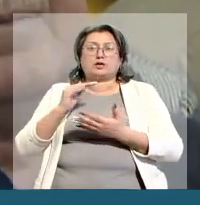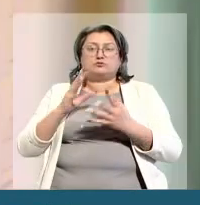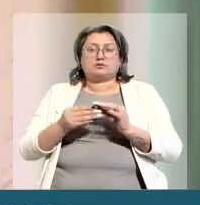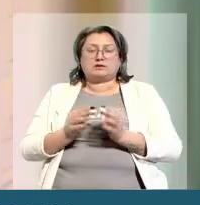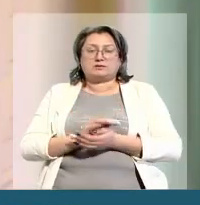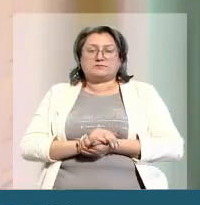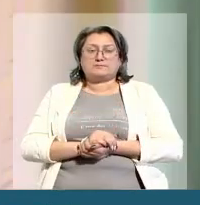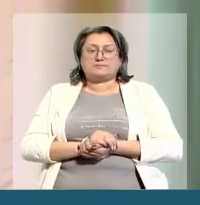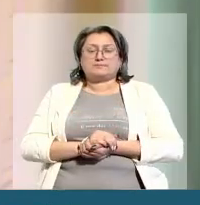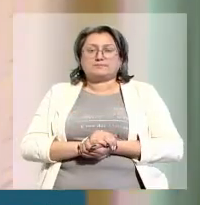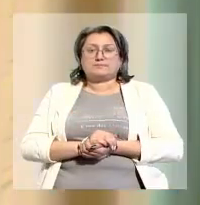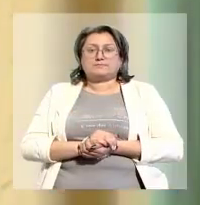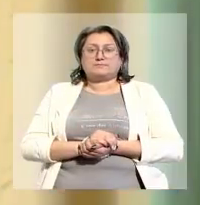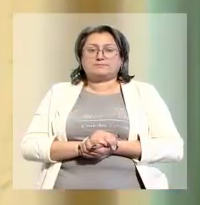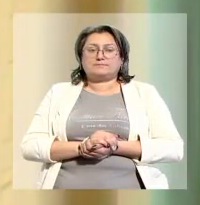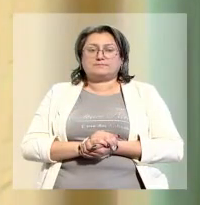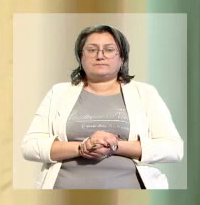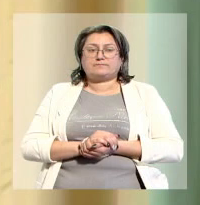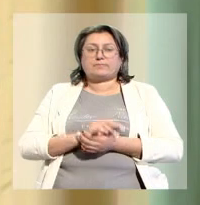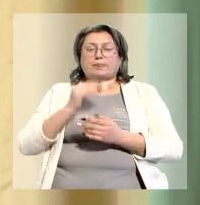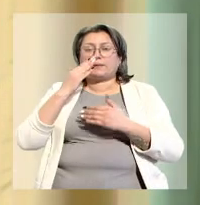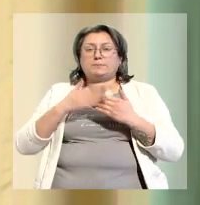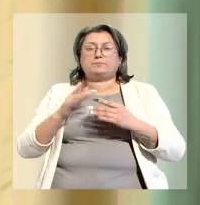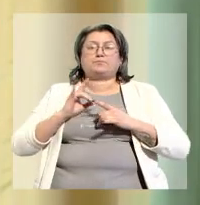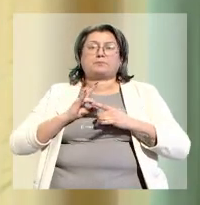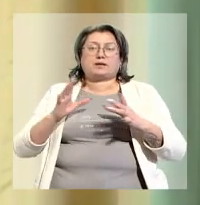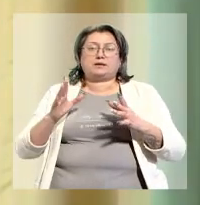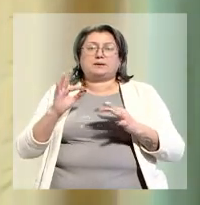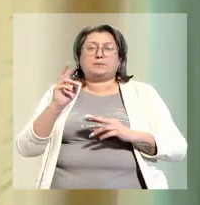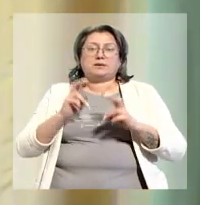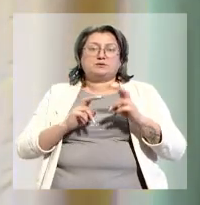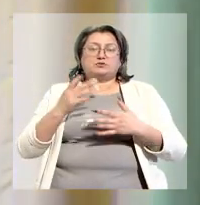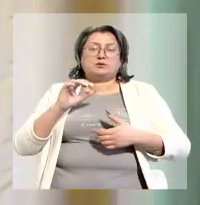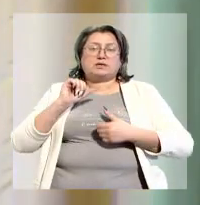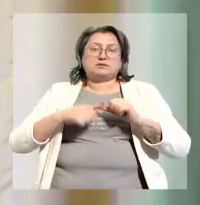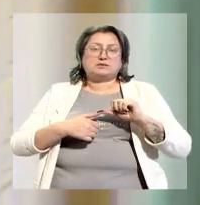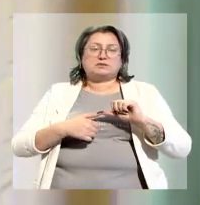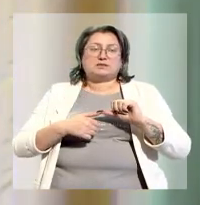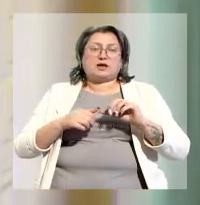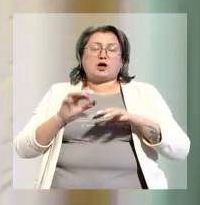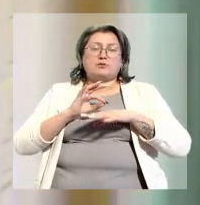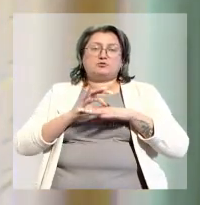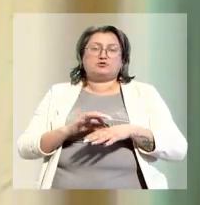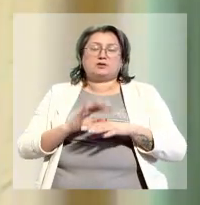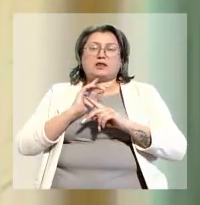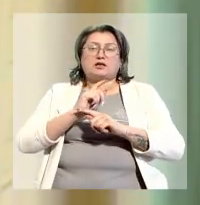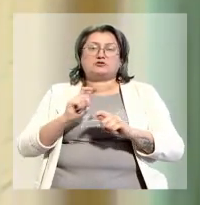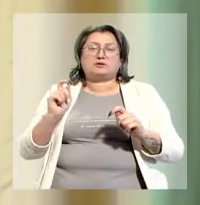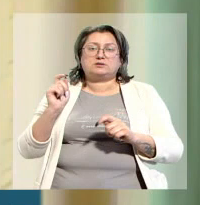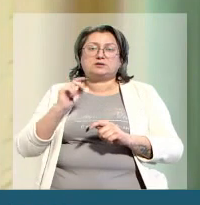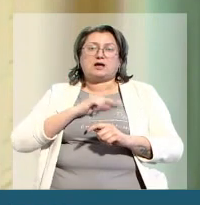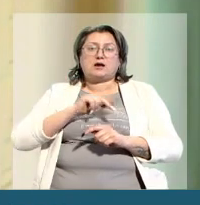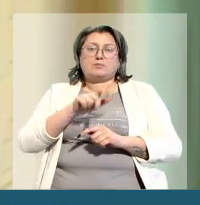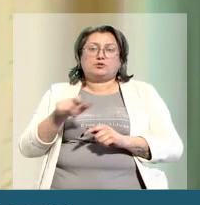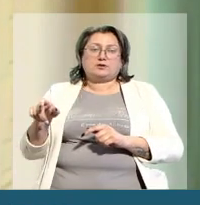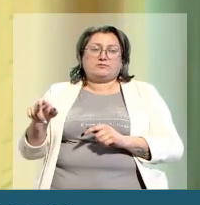қатысты. Қымбатты ауыл шаруашылығы қызметкерлері, сіздер қажырлы еңбектеріңізбен еліміздің экономикасын дамуына ғана емес,